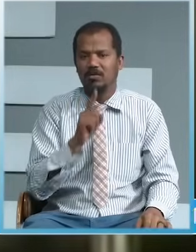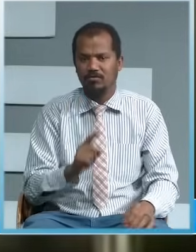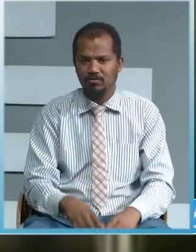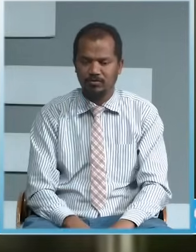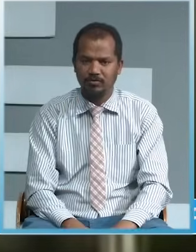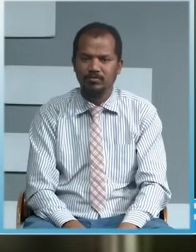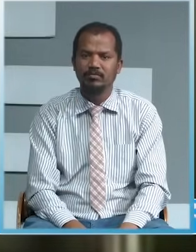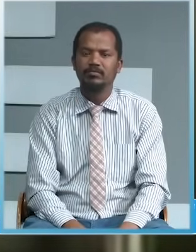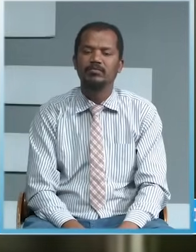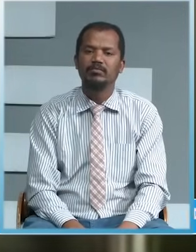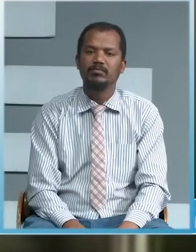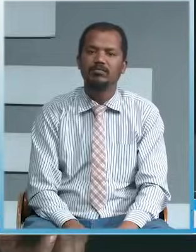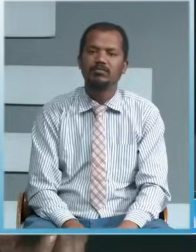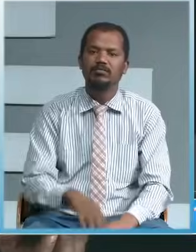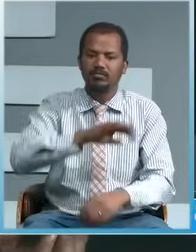ነው።